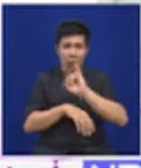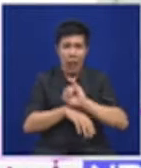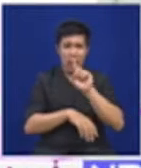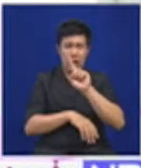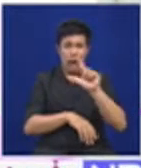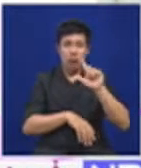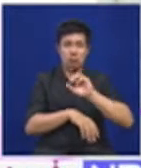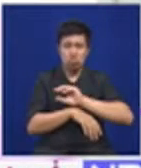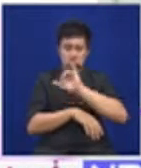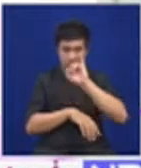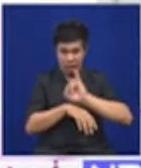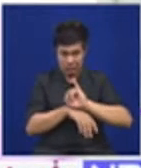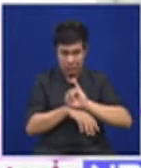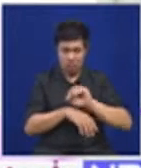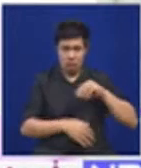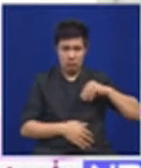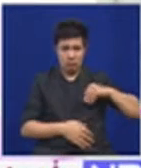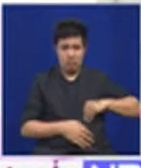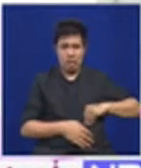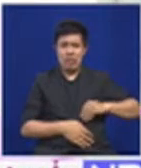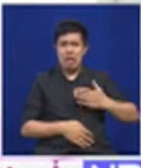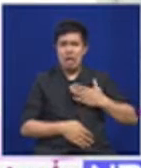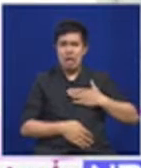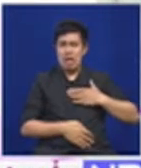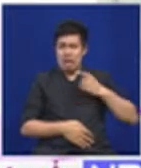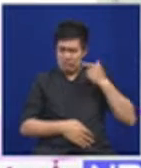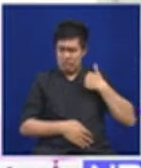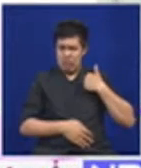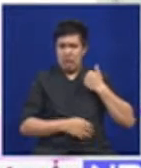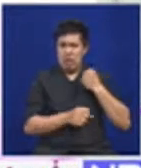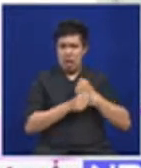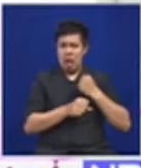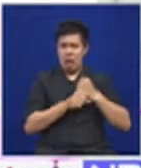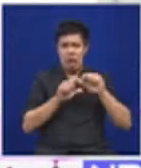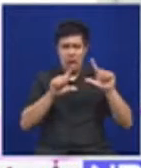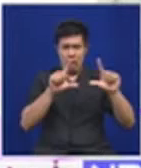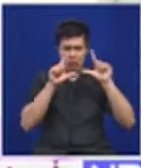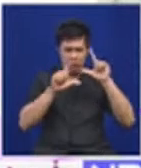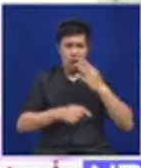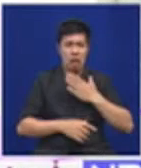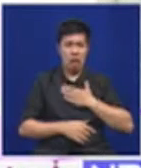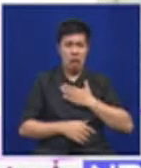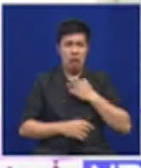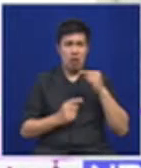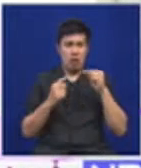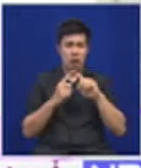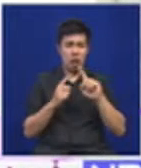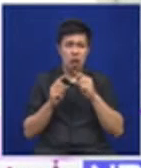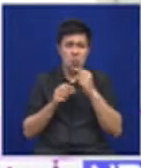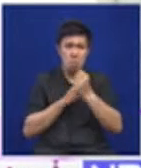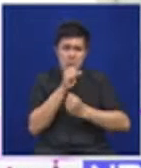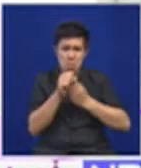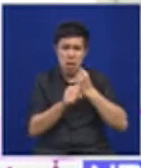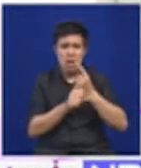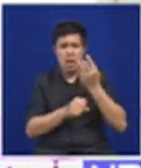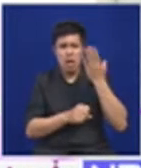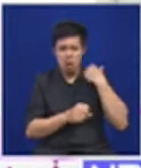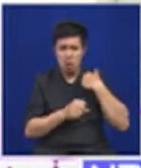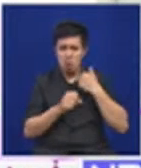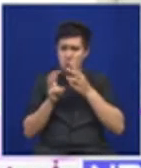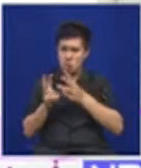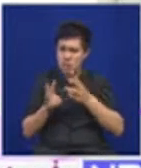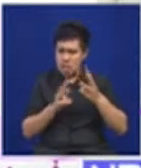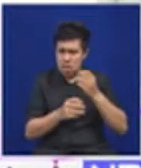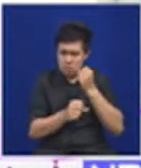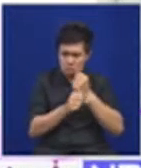าข้างซ้ายไว้เราไม่สามารถปฏิเสธจุดแข็งของเราได้เลยนะครับเพียงแต่ว่า1ปีที่ผ่านมาเนี่ยเราสร้างวินัยสร้างบึ